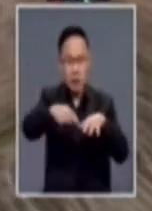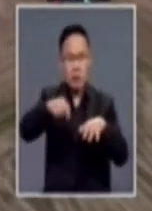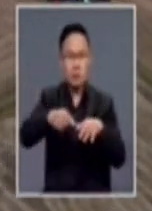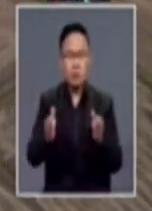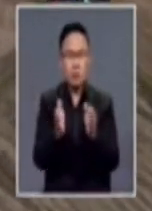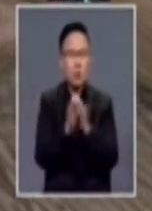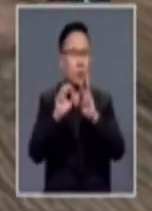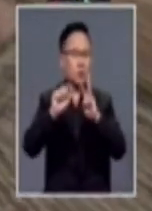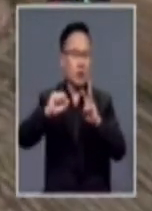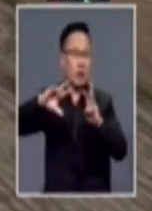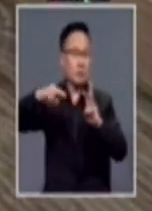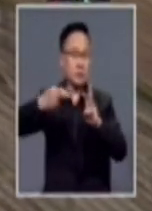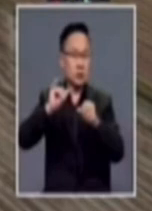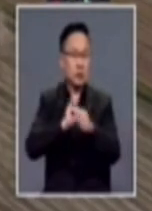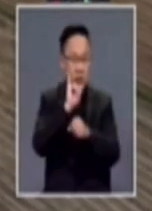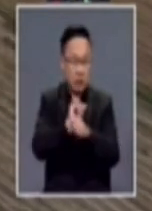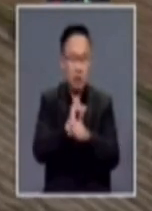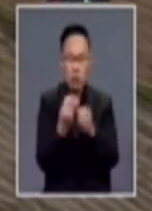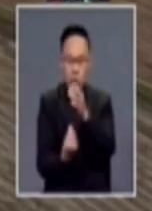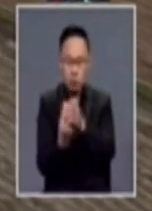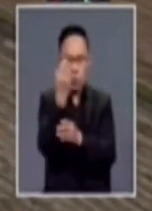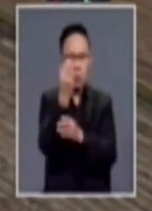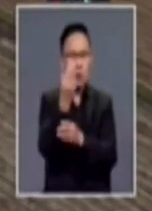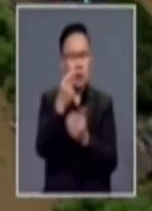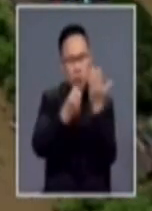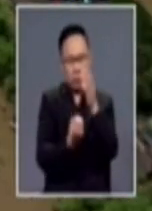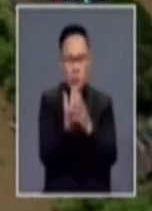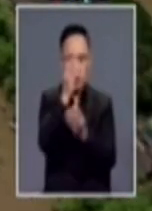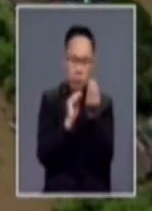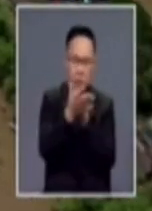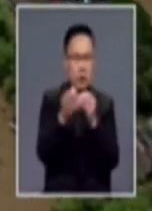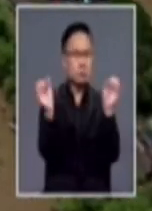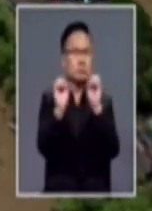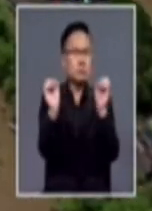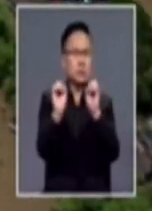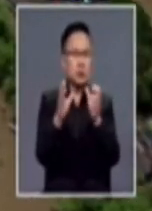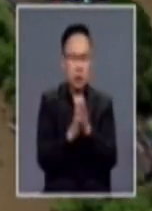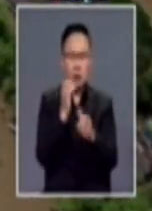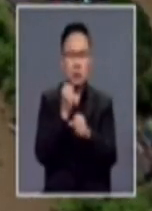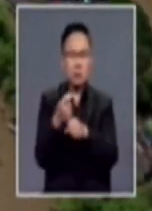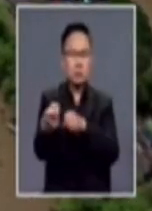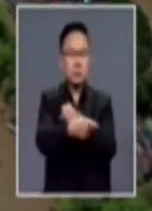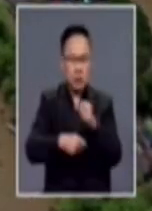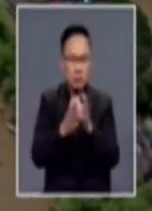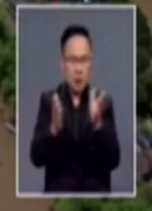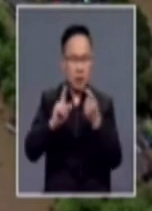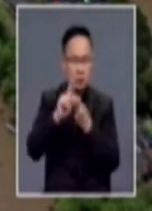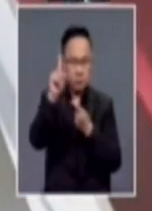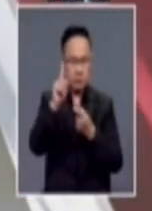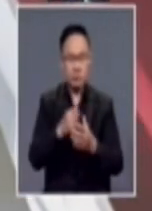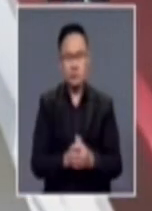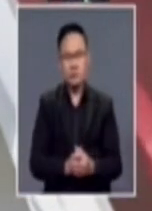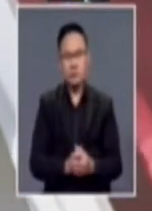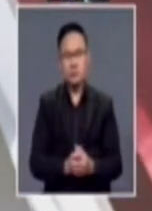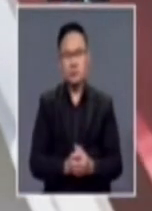พราะนั้นสิ่งนี้จะทำให้อยุธยาเนี่ยพอปลูกด้านไม้ยืนต้นเนี่ยไม่ค่อยได้ในพื้นที่ลุ่มต่ำนะครับก็ส่วนใหญ่เป็นเรื่องของการทำนา